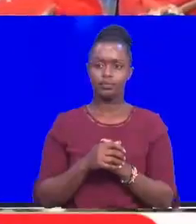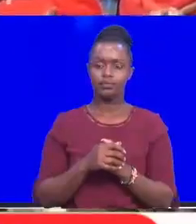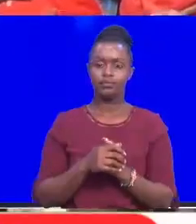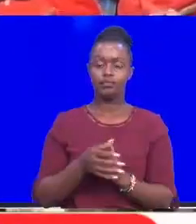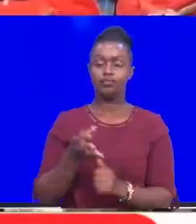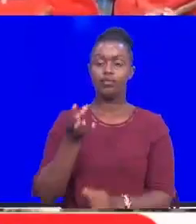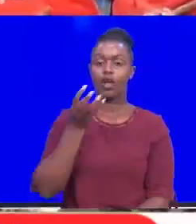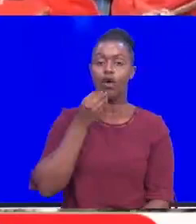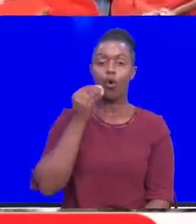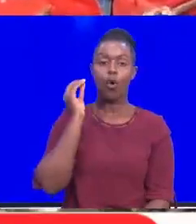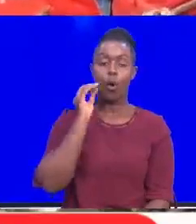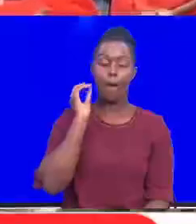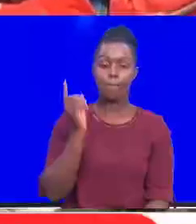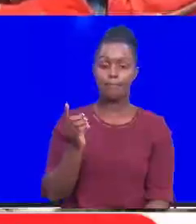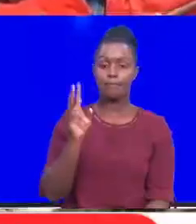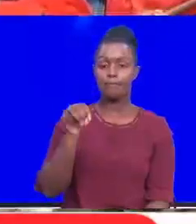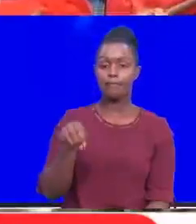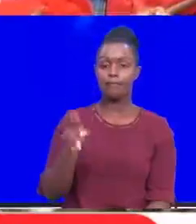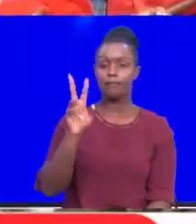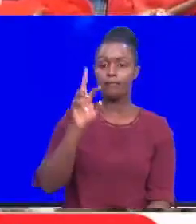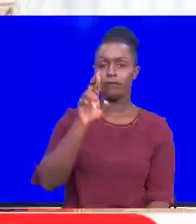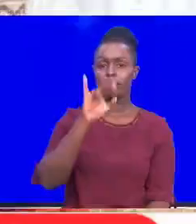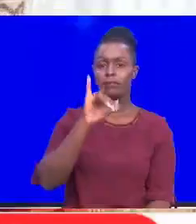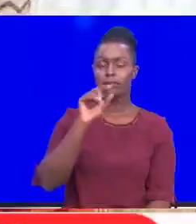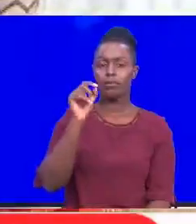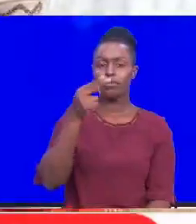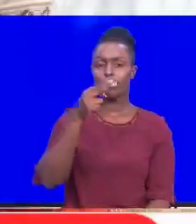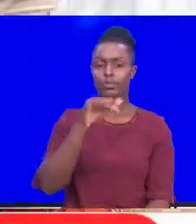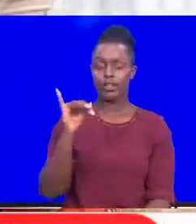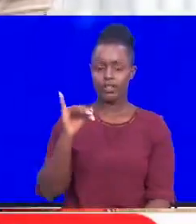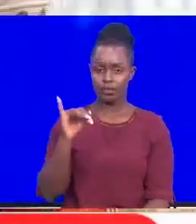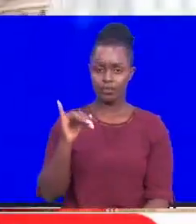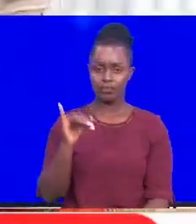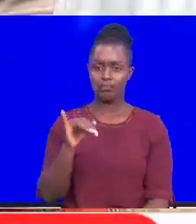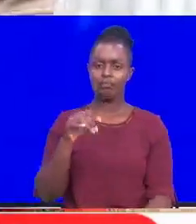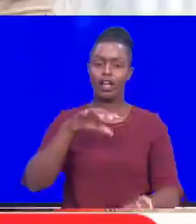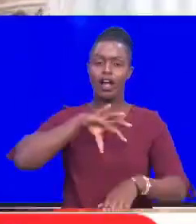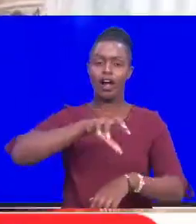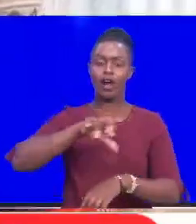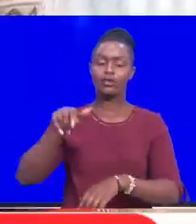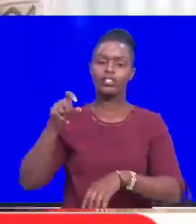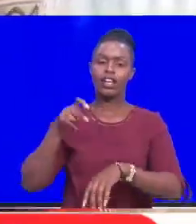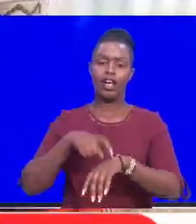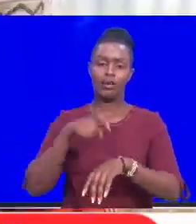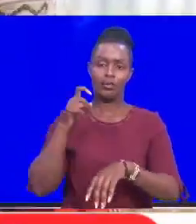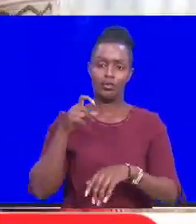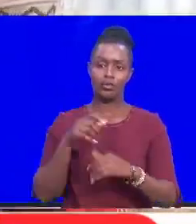Nyumbani kwa mzee Josephat Muridhi katika kijiji cha Kimangaru, eneo la Manyata kwenye kaunti ya Embu,